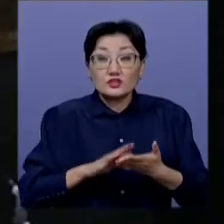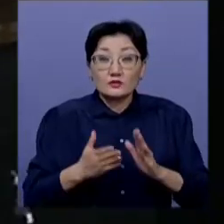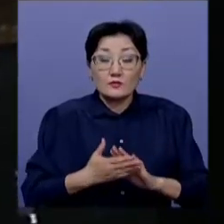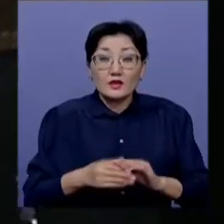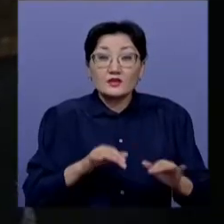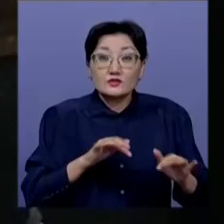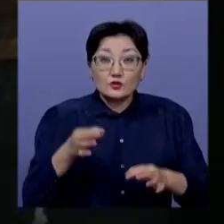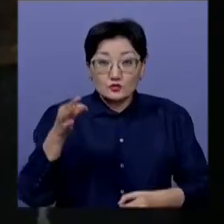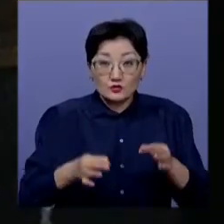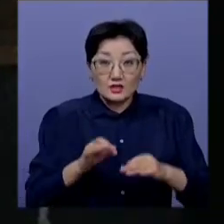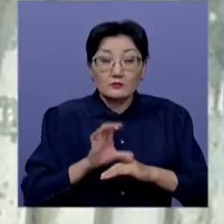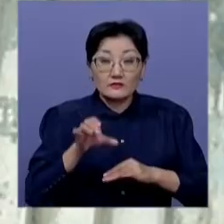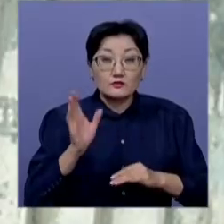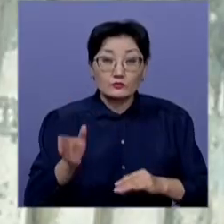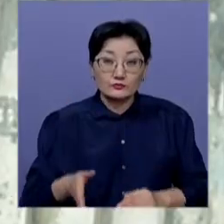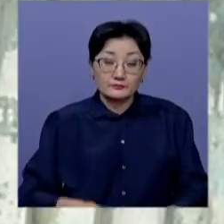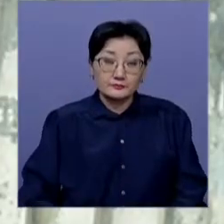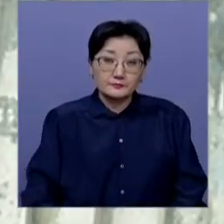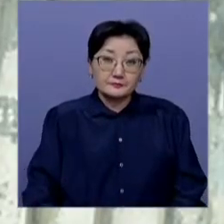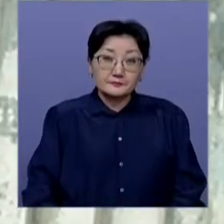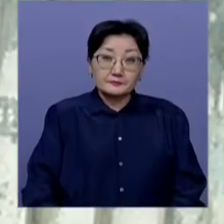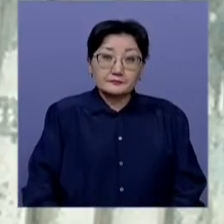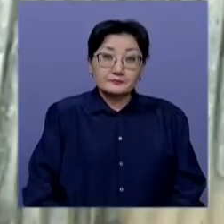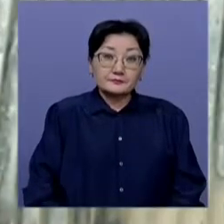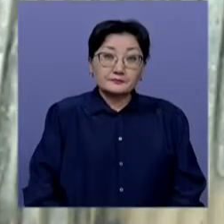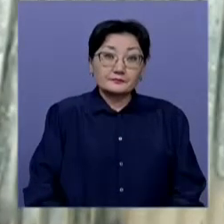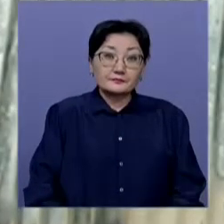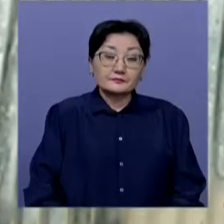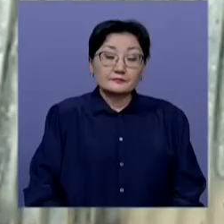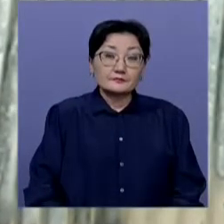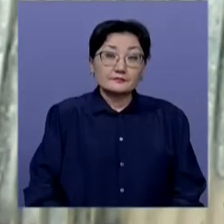кейін іс сотқа жіберіледі. Ұлағат арғын, Сағынтай Нұрғали, Алматы телеарнасы.